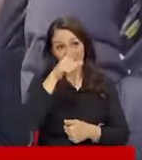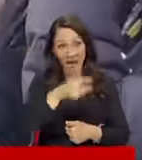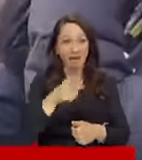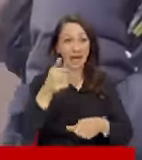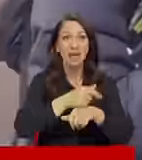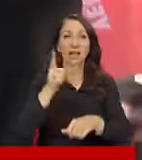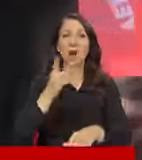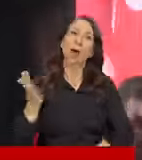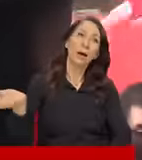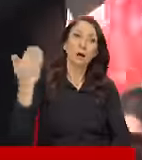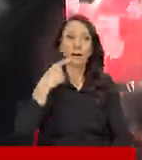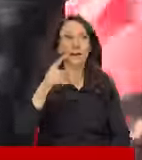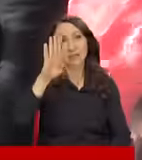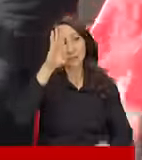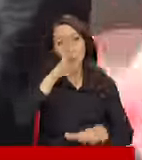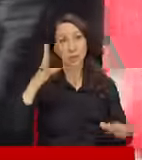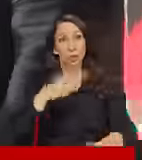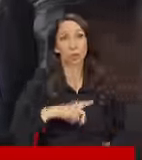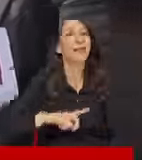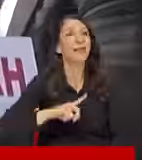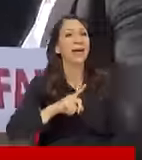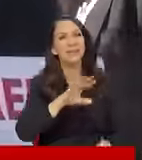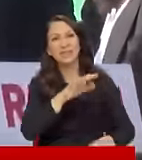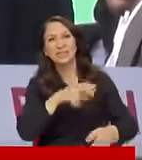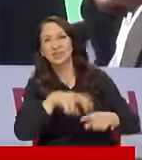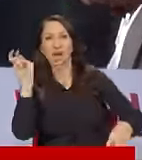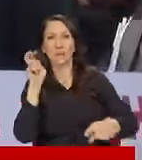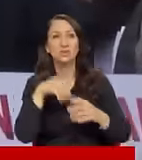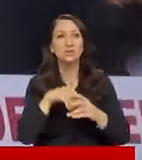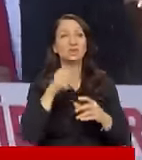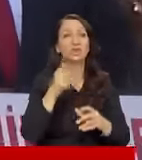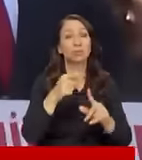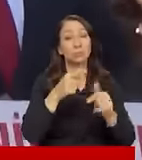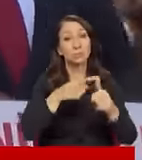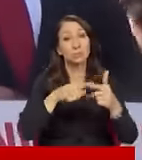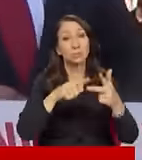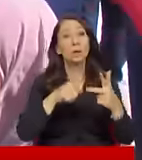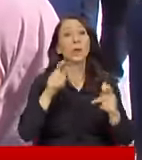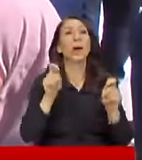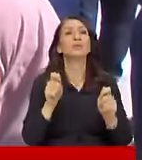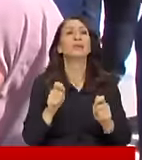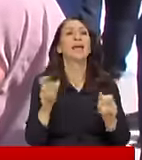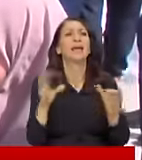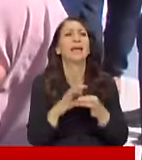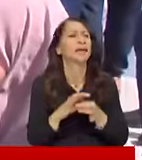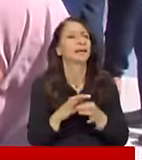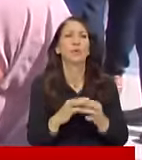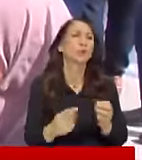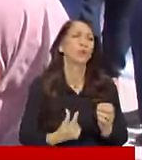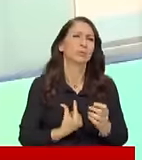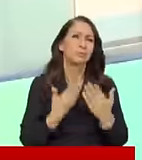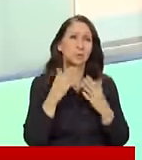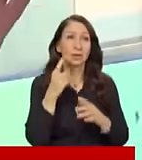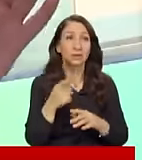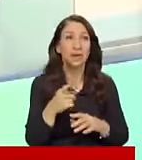iktidara hordi meydan dedi. İstanbul Büyükşehir adaylarını çekmek için şartlarını sıraladı. Ama bu adımları atacaklarına dair ümidimiz yok